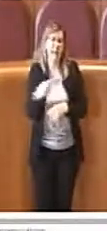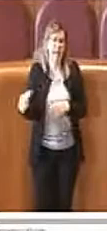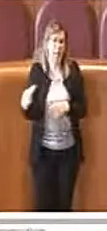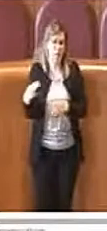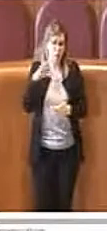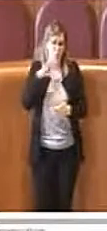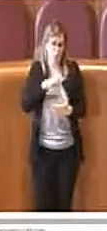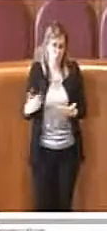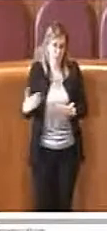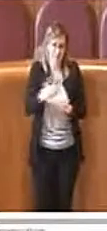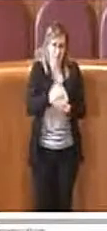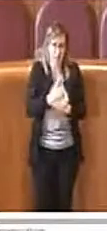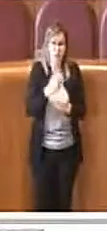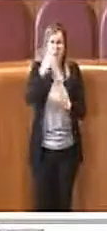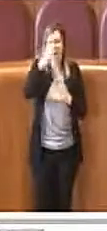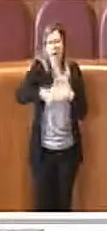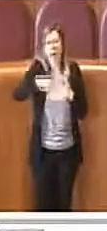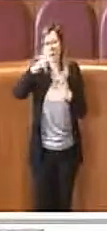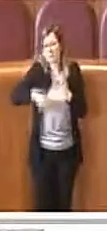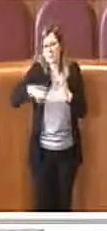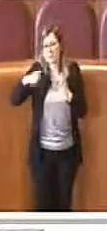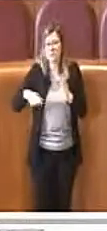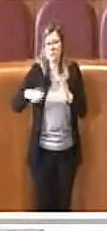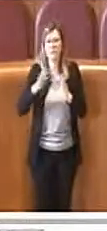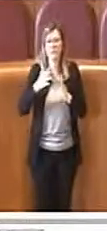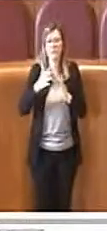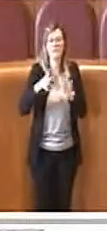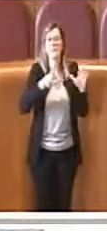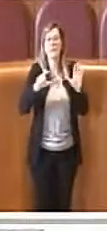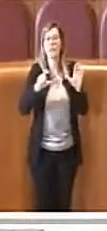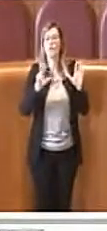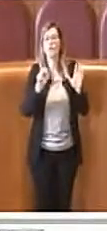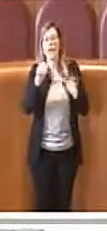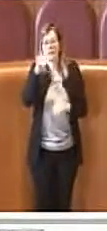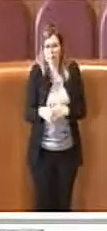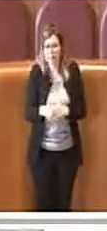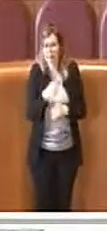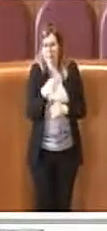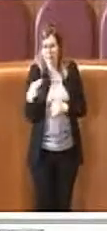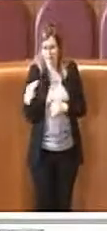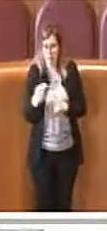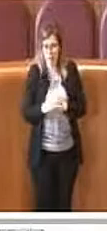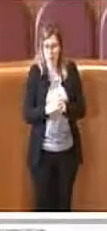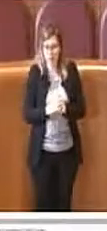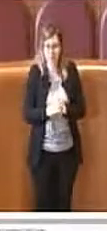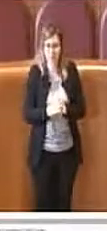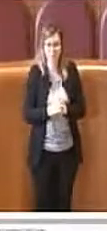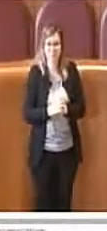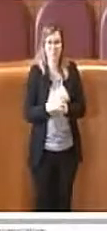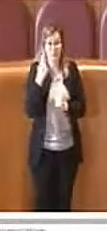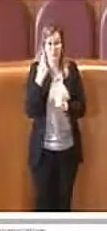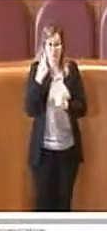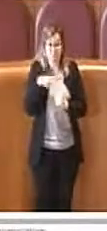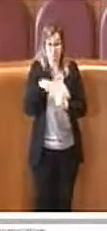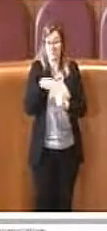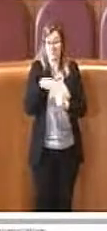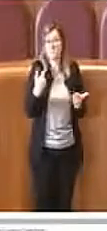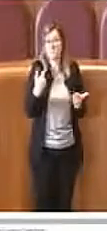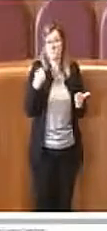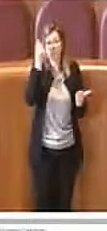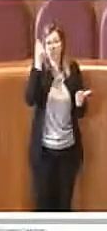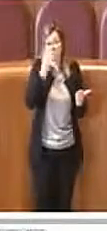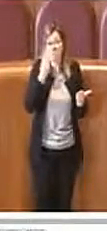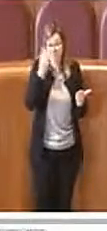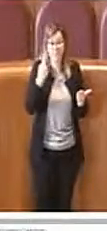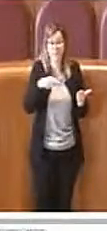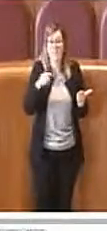una quantità mensile intorno ai 780.000 euro. Ecco, io credo che insomma queste siano, oltre quello che ha detto il